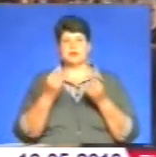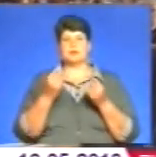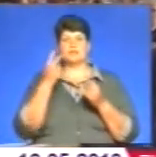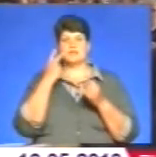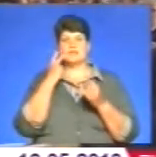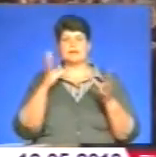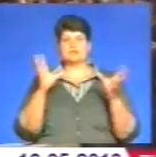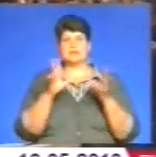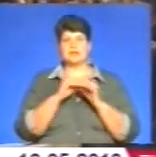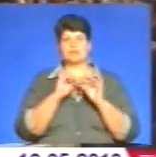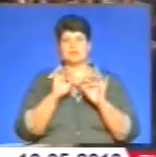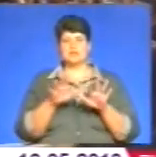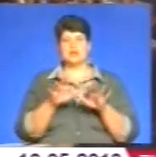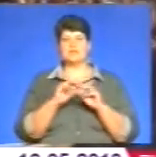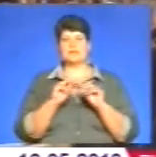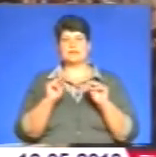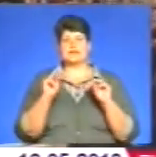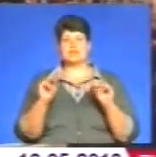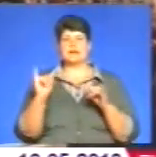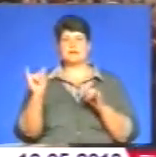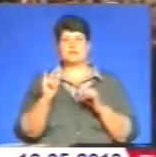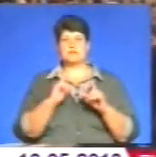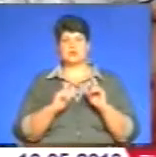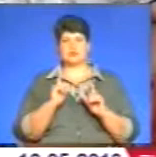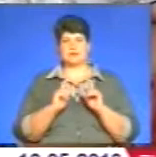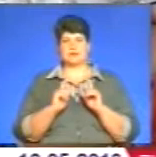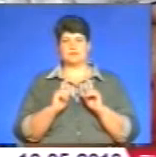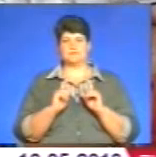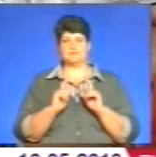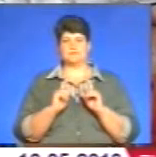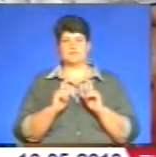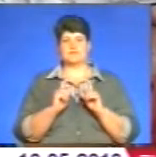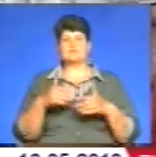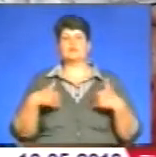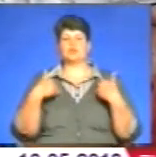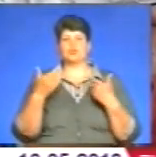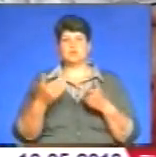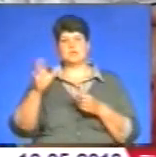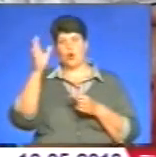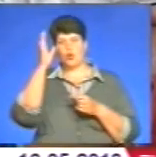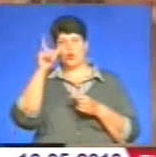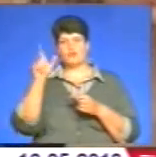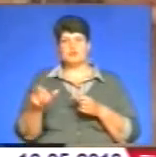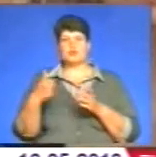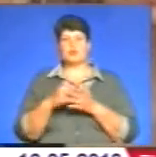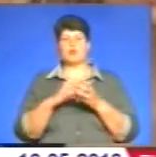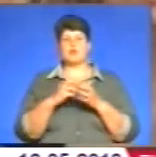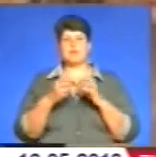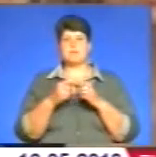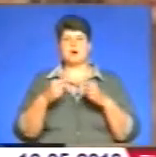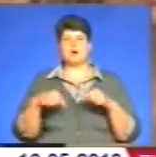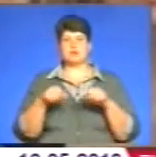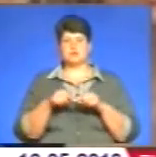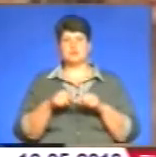викладача і студента Нехай навіть між ними будуть тому біля комп'ютера звернулися науковці і до проблем галузі основна з них